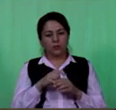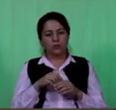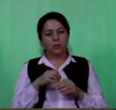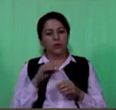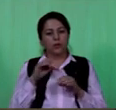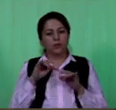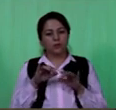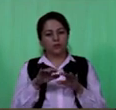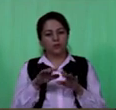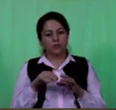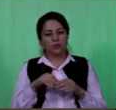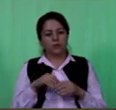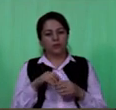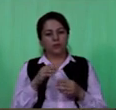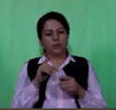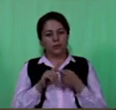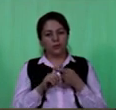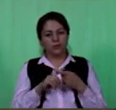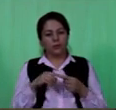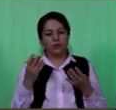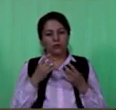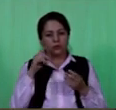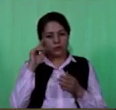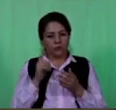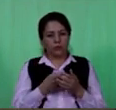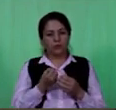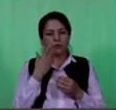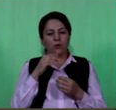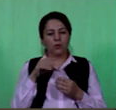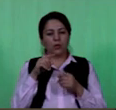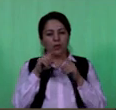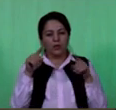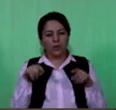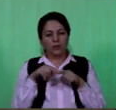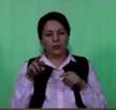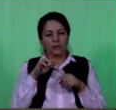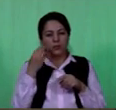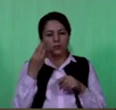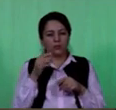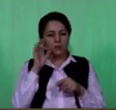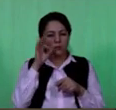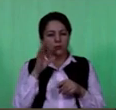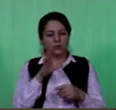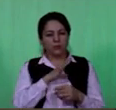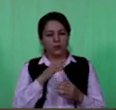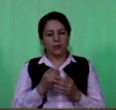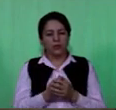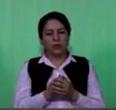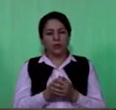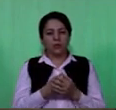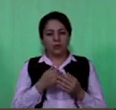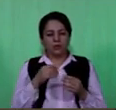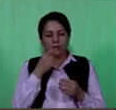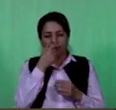потому что мы должны узнать сколько ящиков абрикосов стала записываем аккуратно